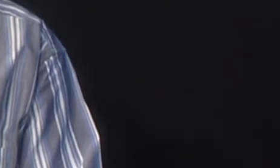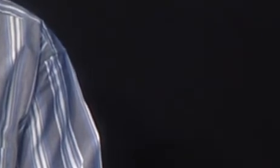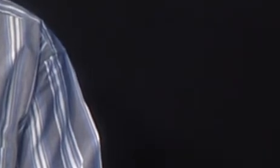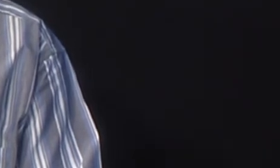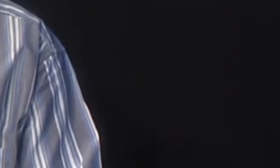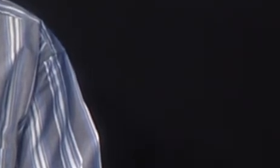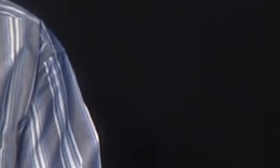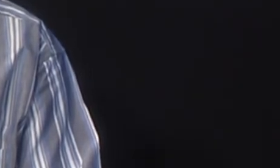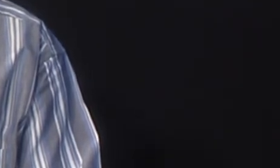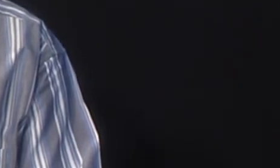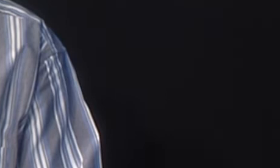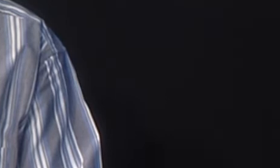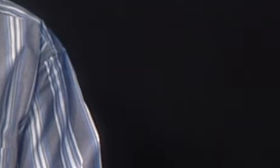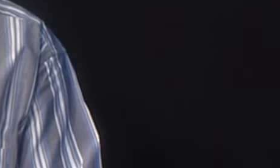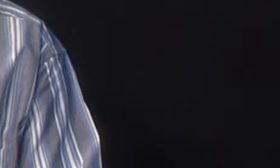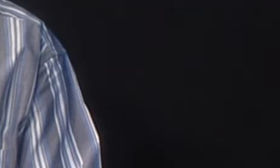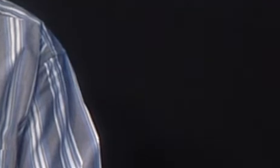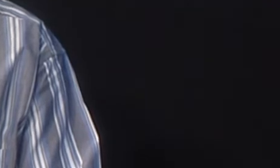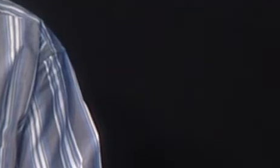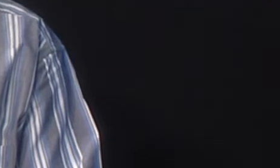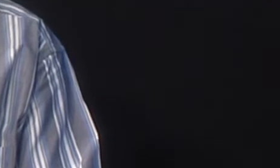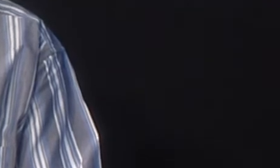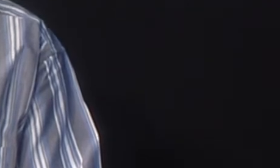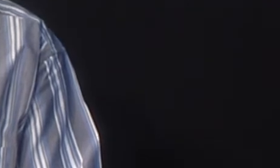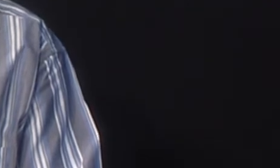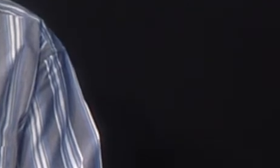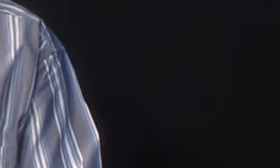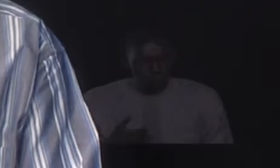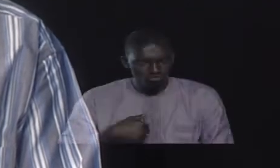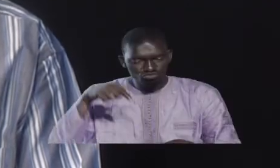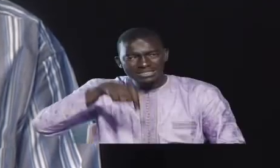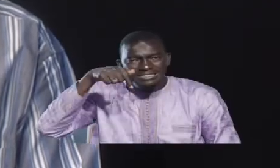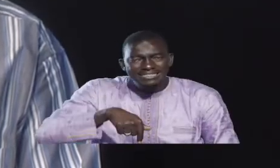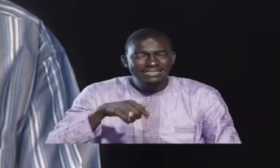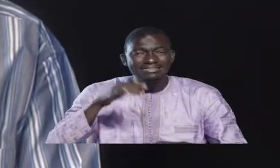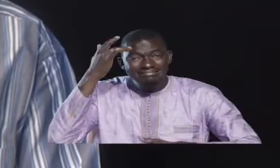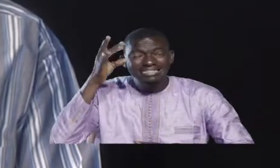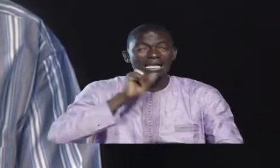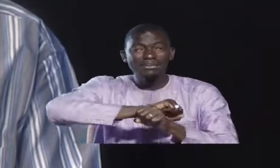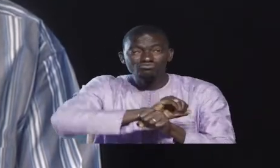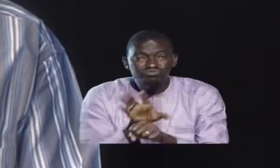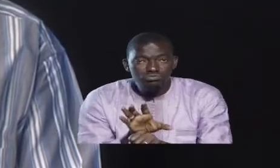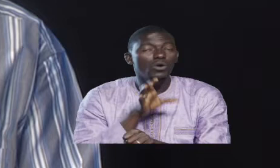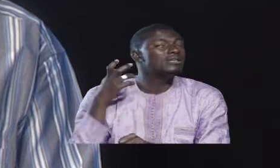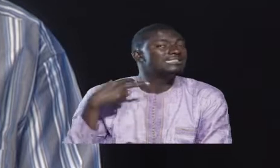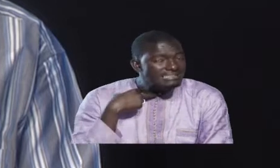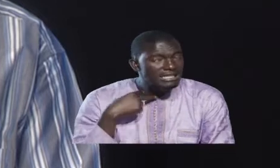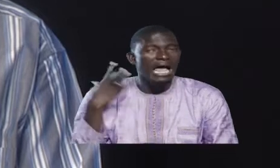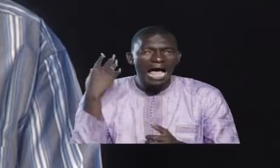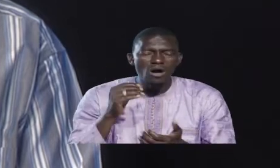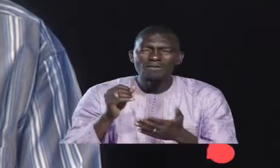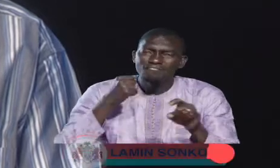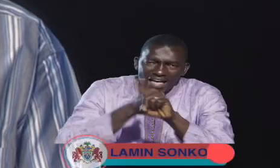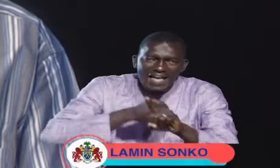mol hakir blandi anen ka mol yamari nyin kura mo ba kranya ne purun sa kele pourka bay nyin dunia ko